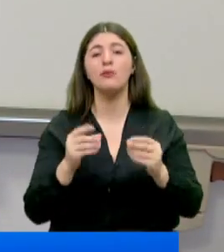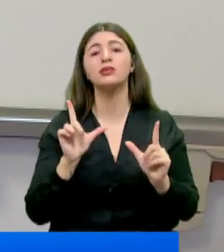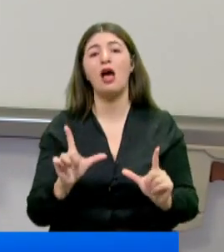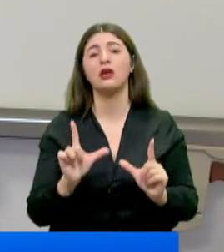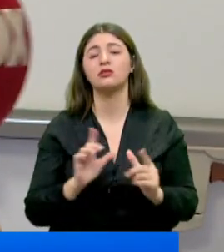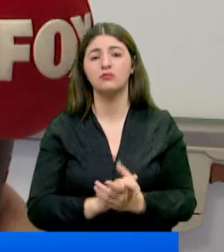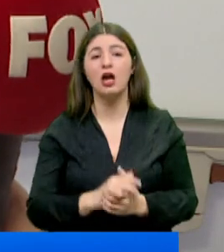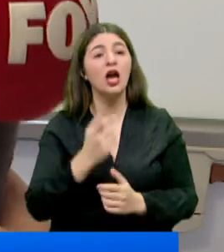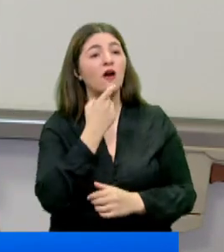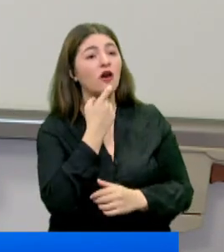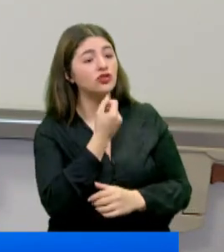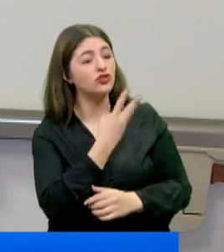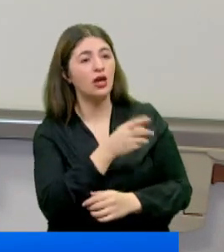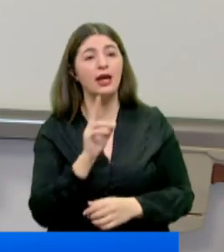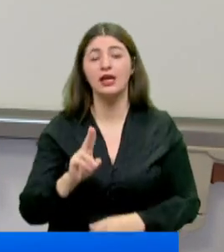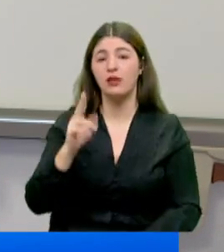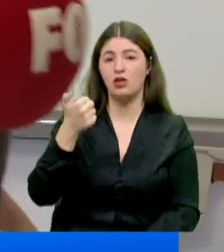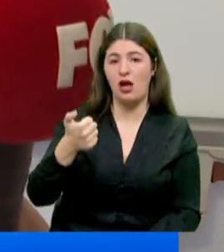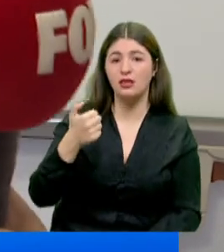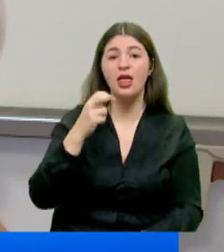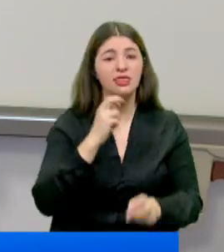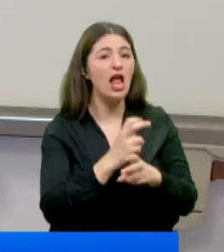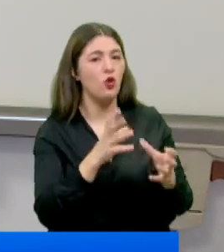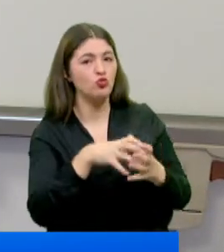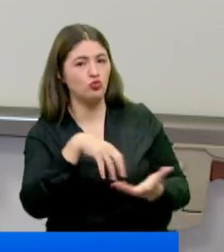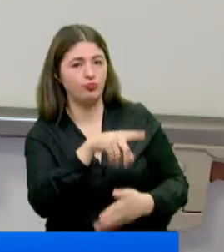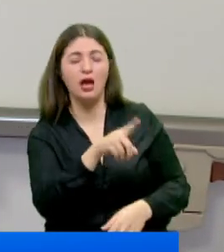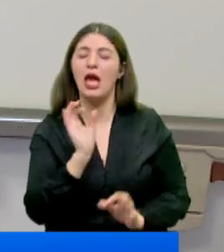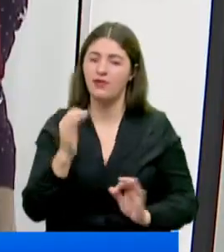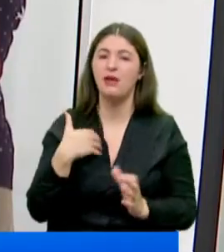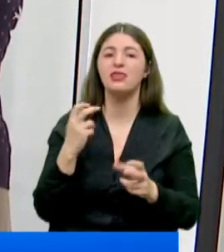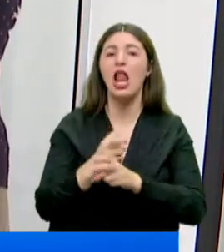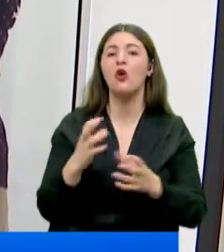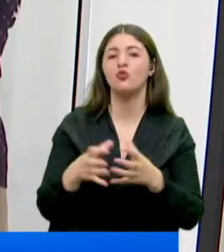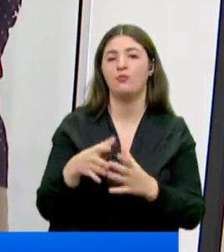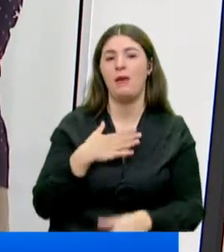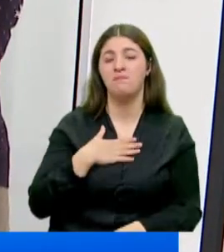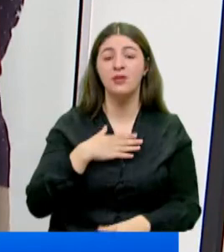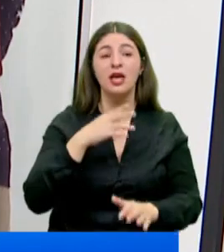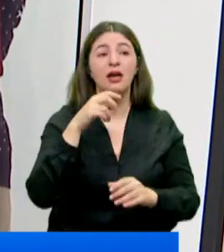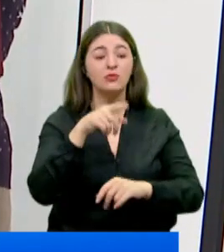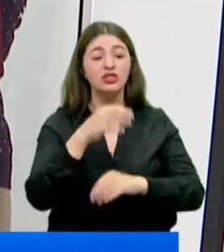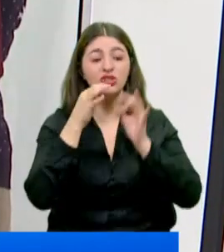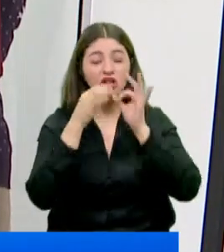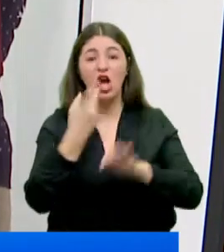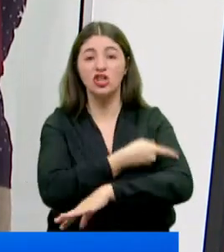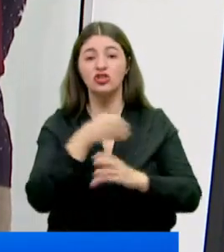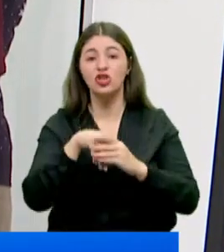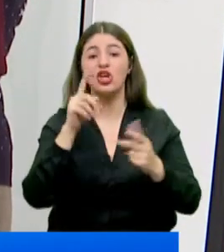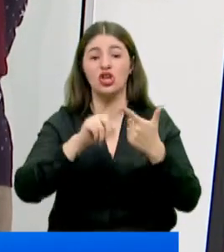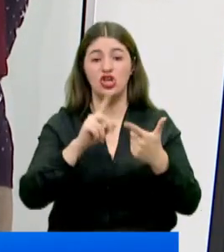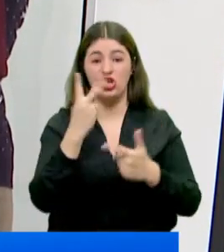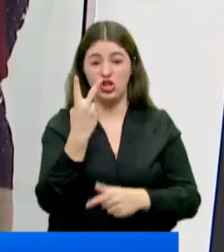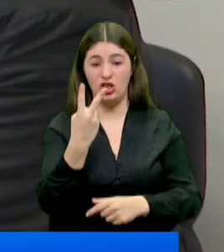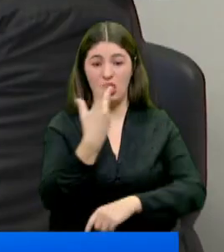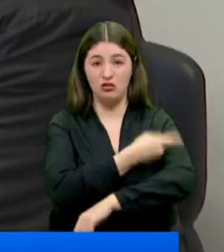olmamız lazım kaç yaşındasınız 76 resmi grupta sınız riski gruptayım Slovakya Şimdi ikinci dozu üzerinden